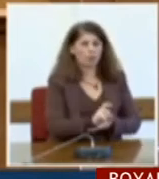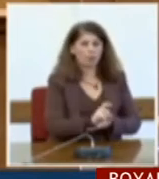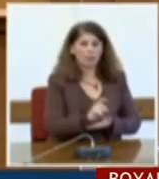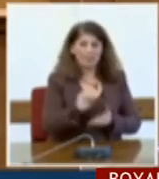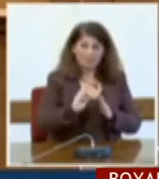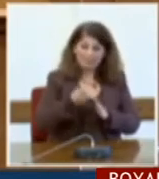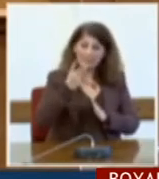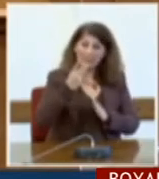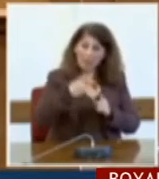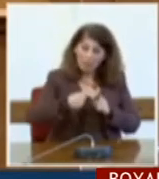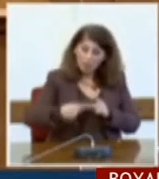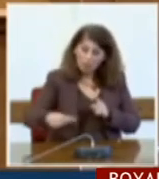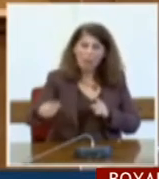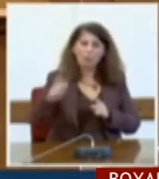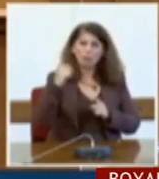στερεύει το εισόδημα.